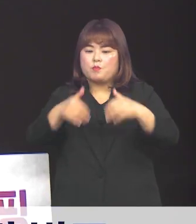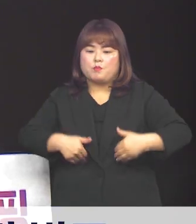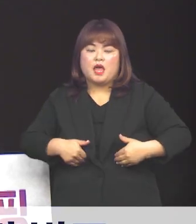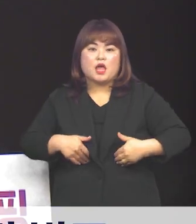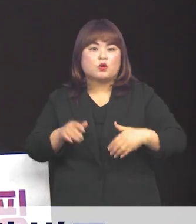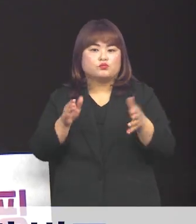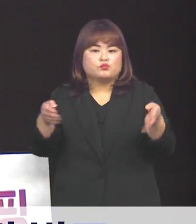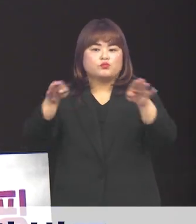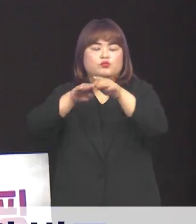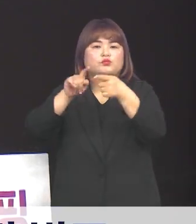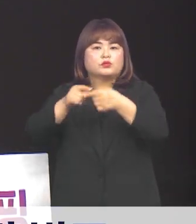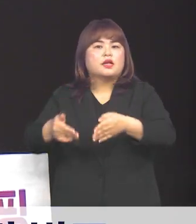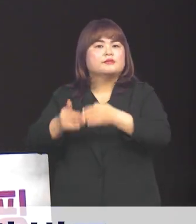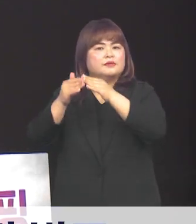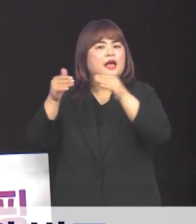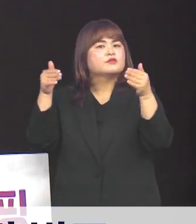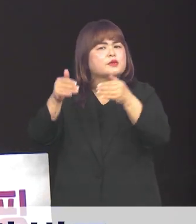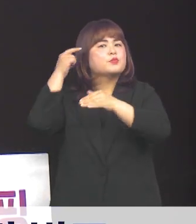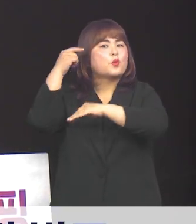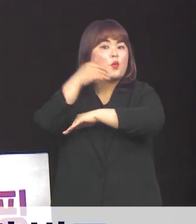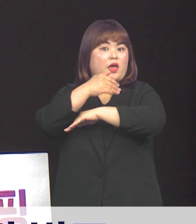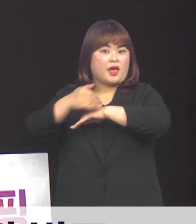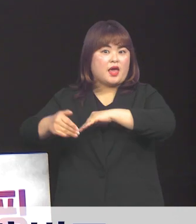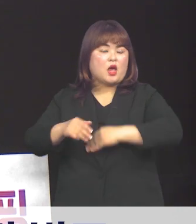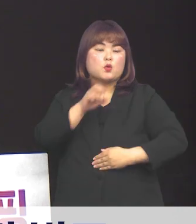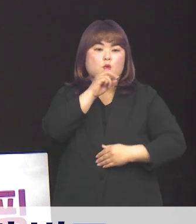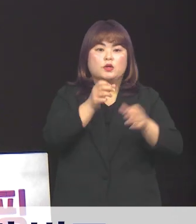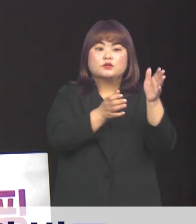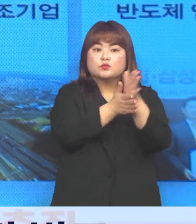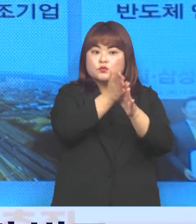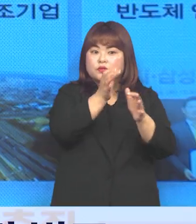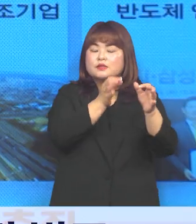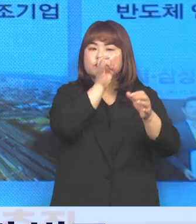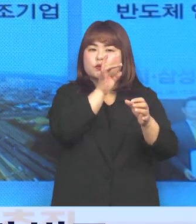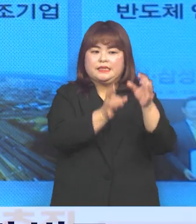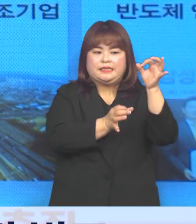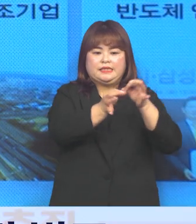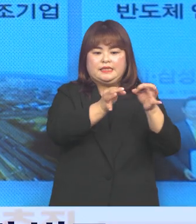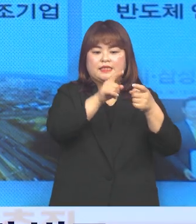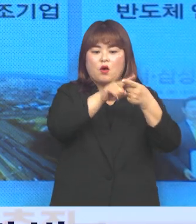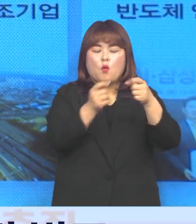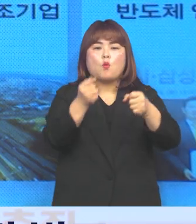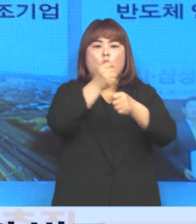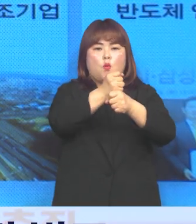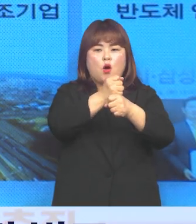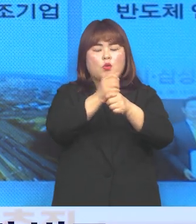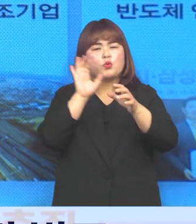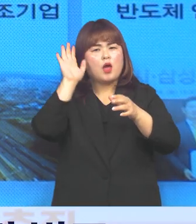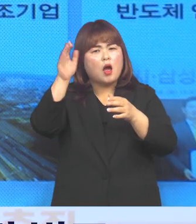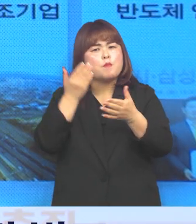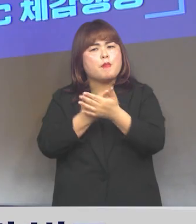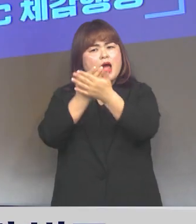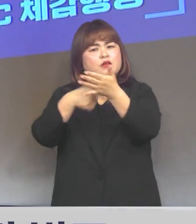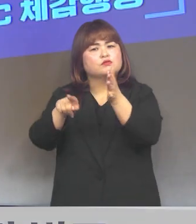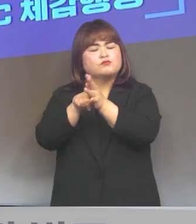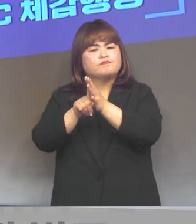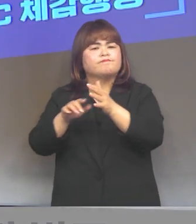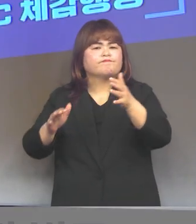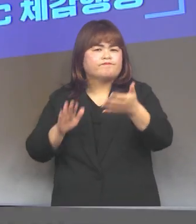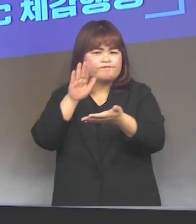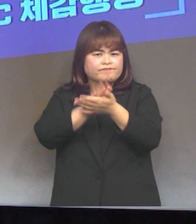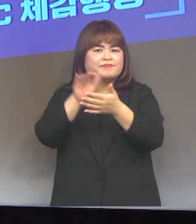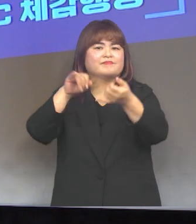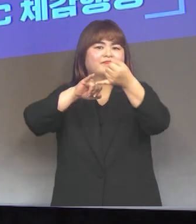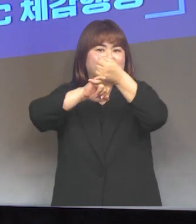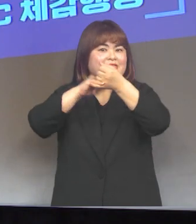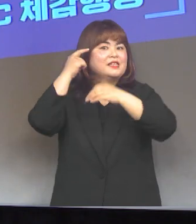확충에 집중하겠다고 밝혔습니다. 또한 용인중앙시장 도시재생사업 등 용인특례시의 도약과 발전을 위해 열정을 다할